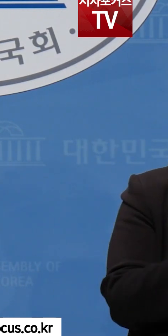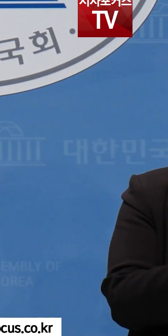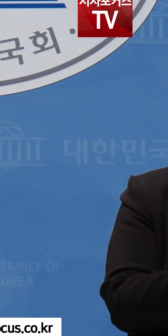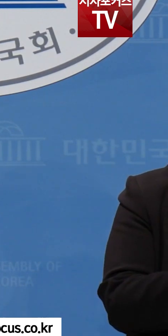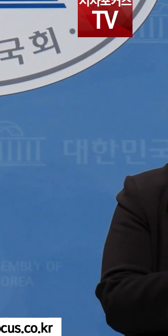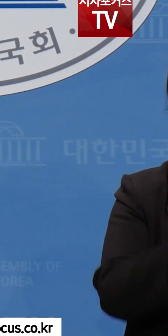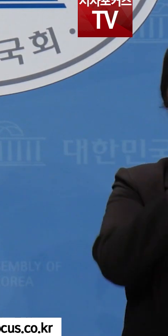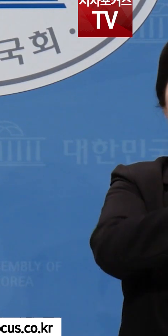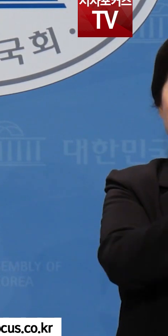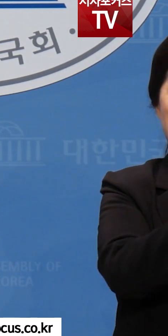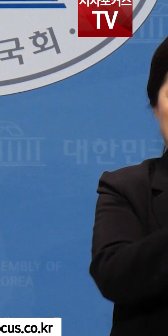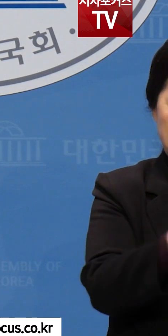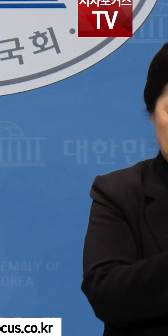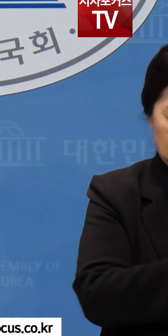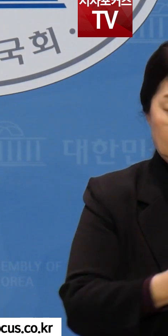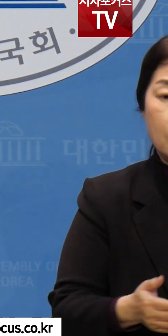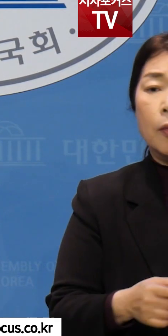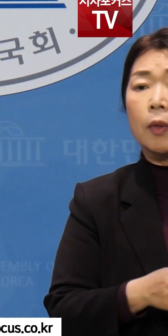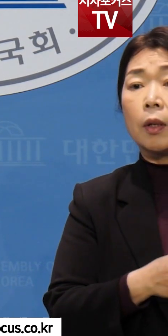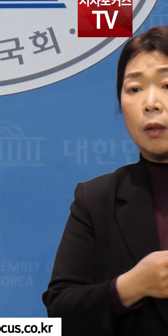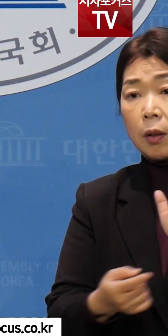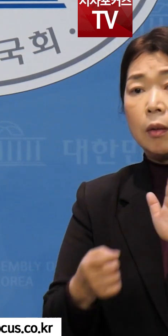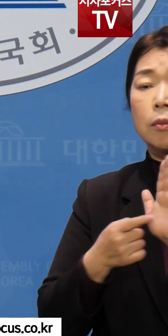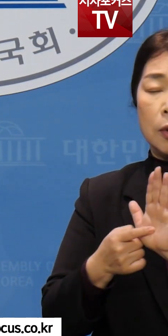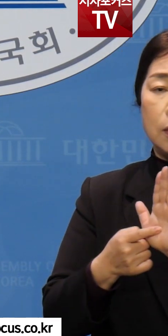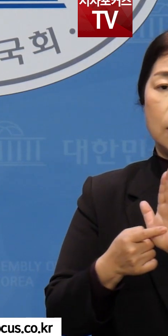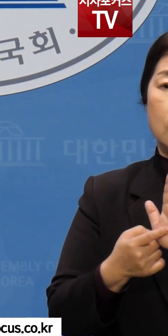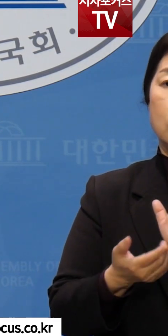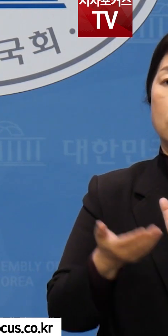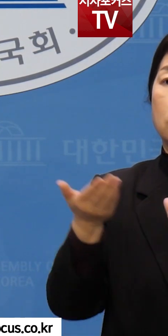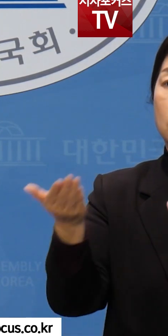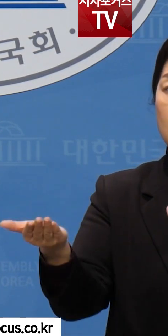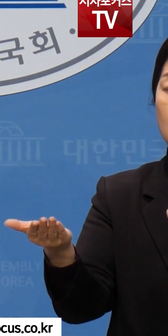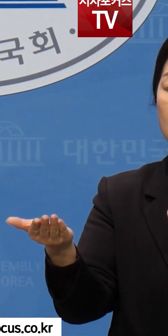위한 마음으로 생떼를 모두 받아들였습니다.